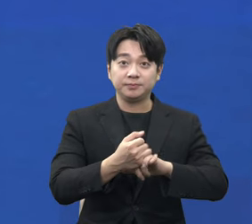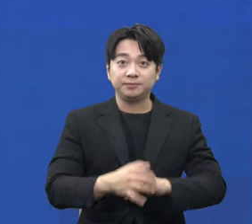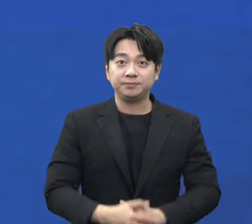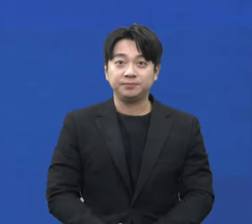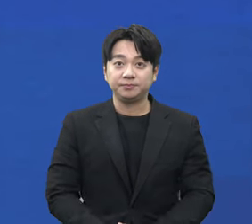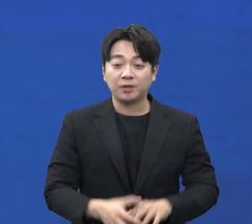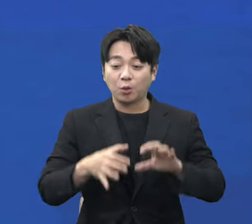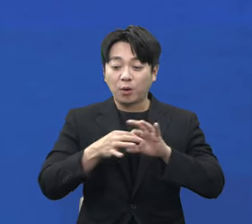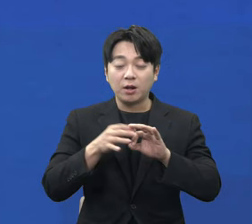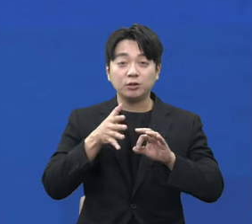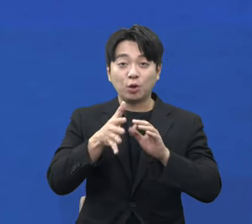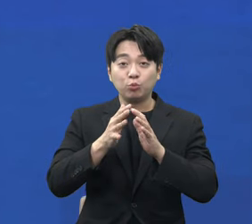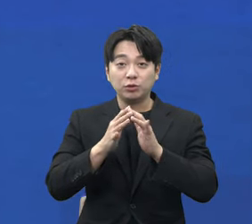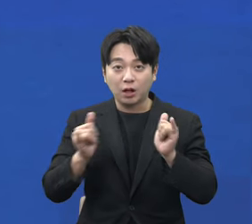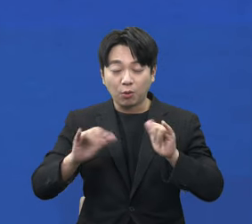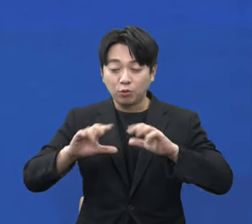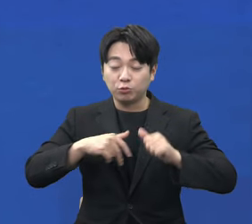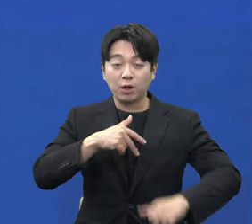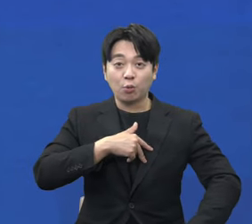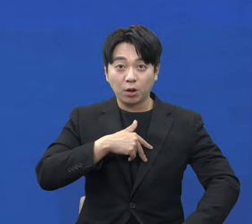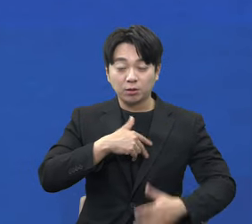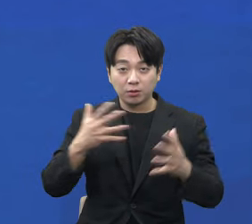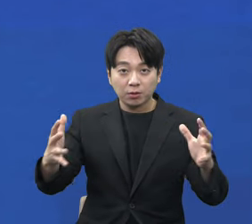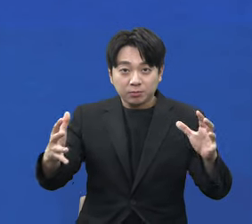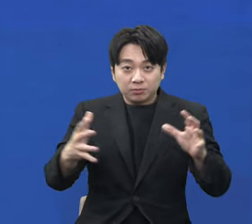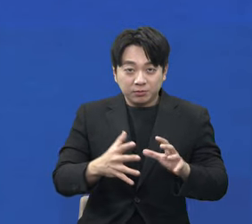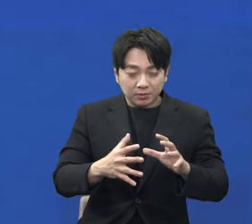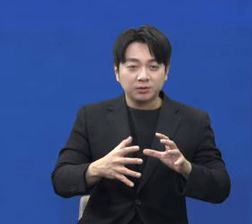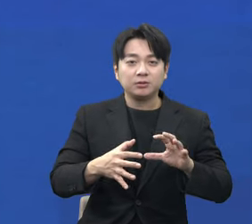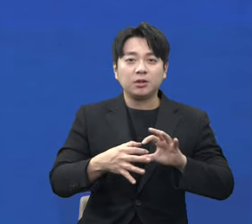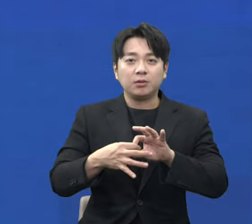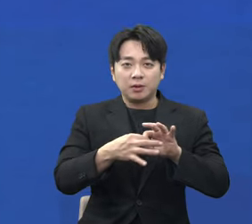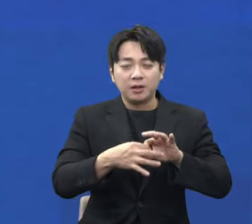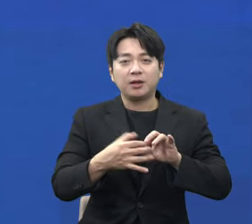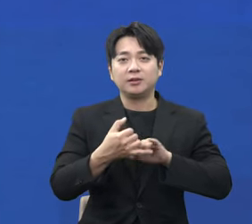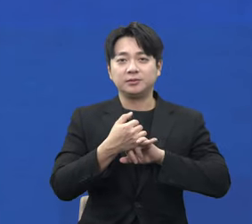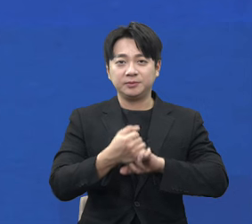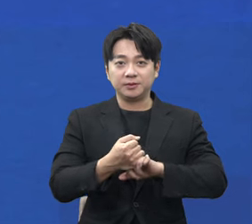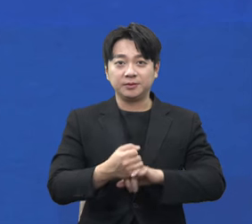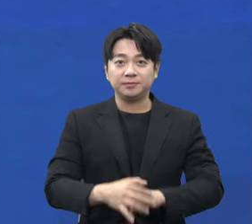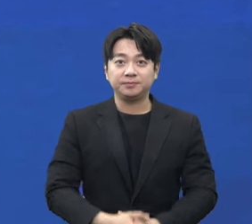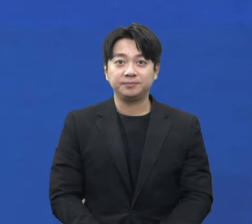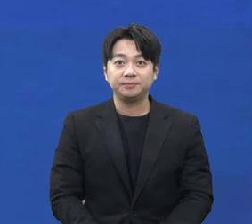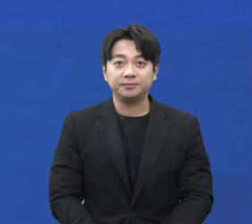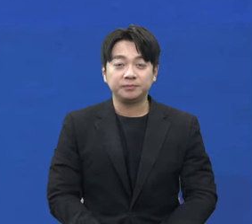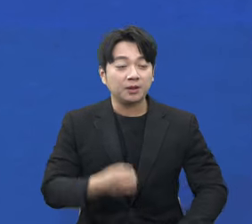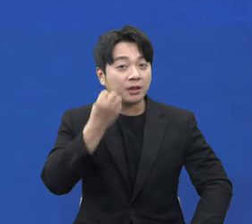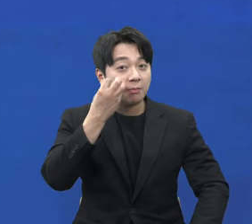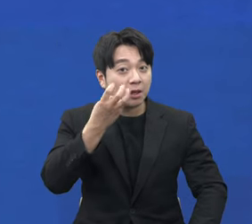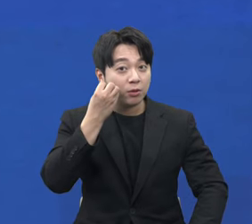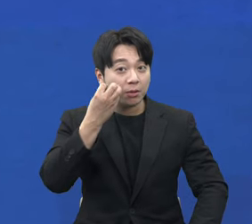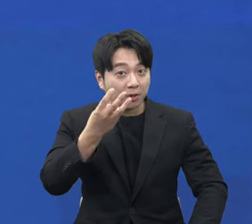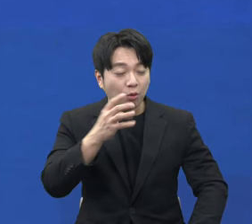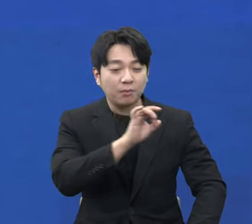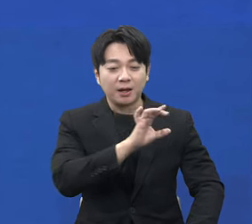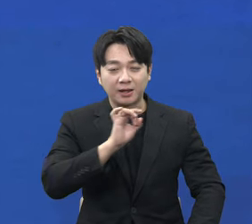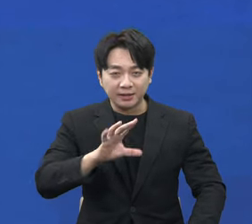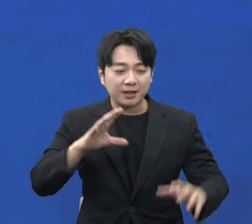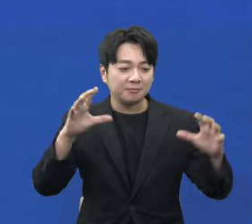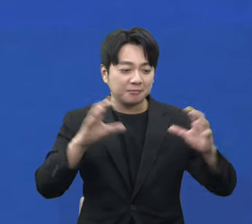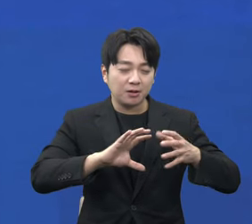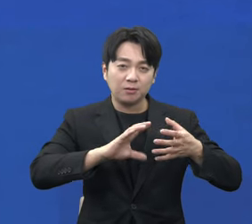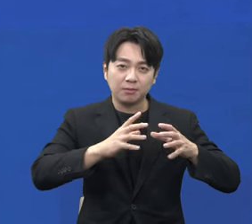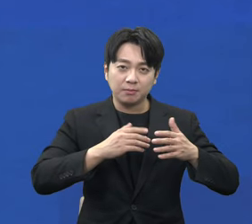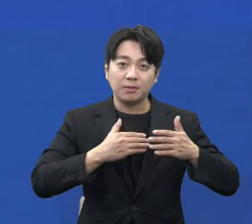전문가 또는 국회의원과 연계하겠습니다. 분기별 상설위원회 활동 보고회를 개최하겠습니다. 특정